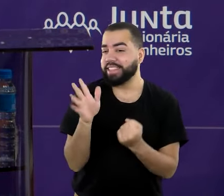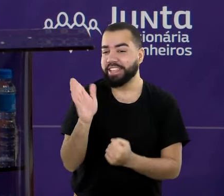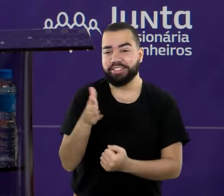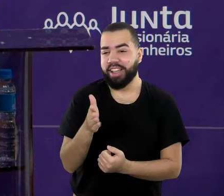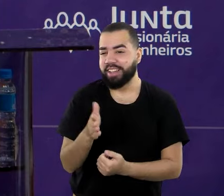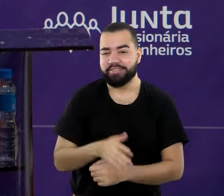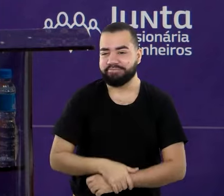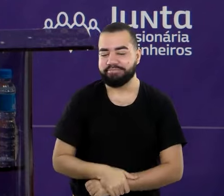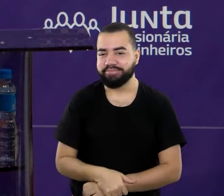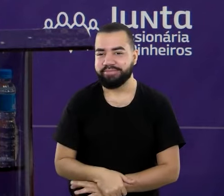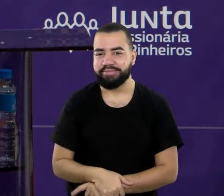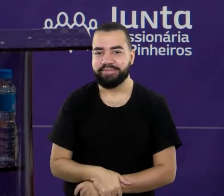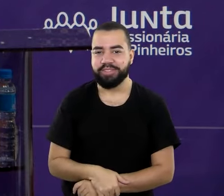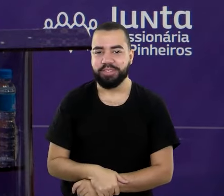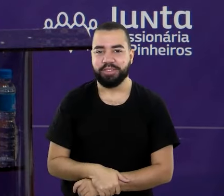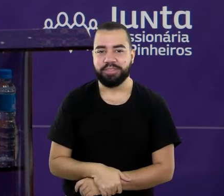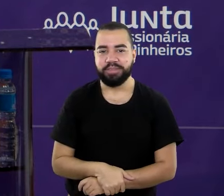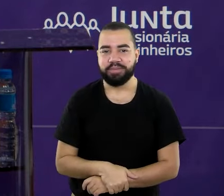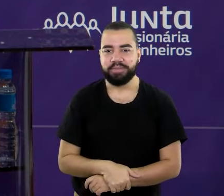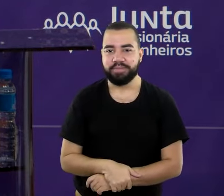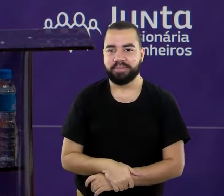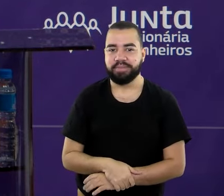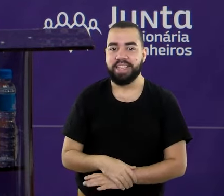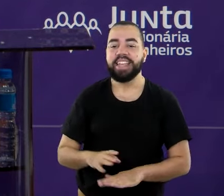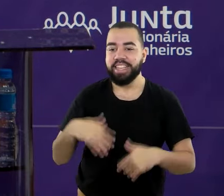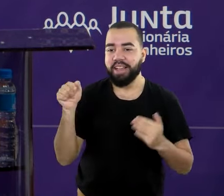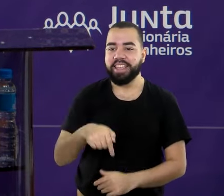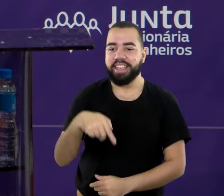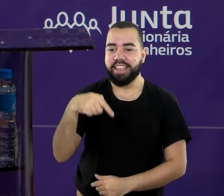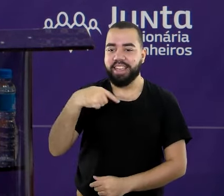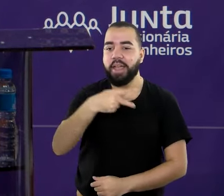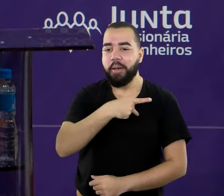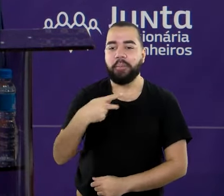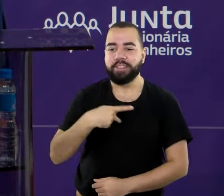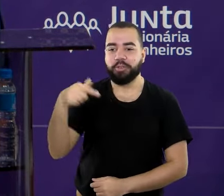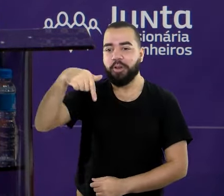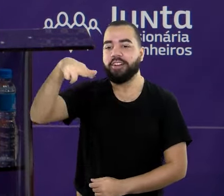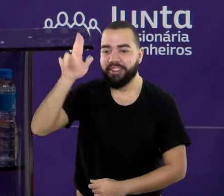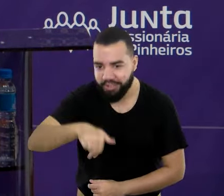목사가 설교하겠습니다. Então o pastor Kwon está presente aqui.